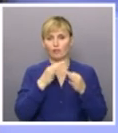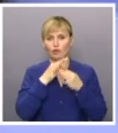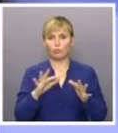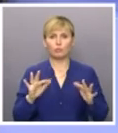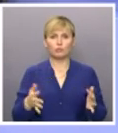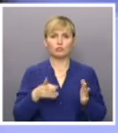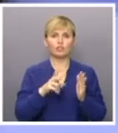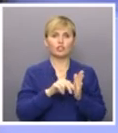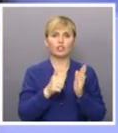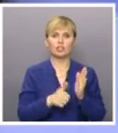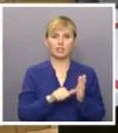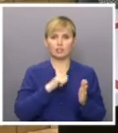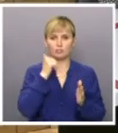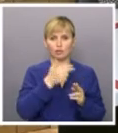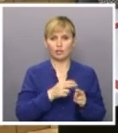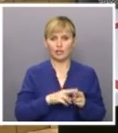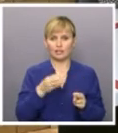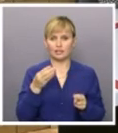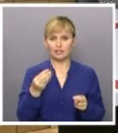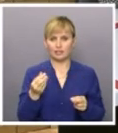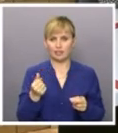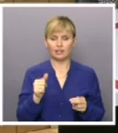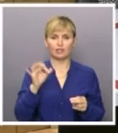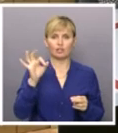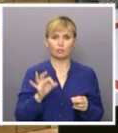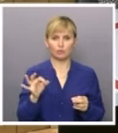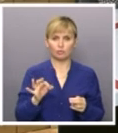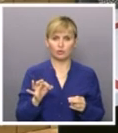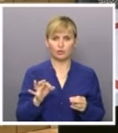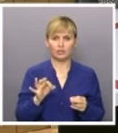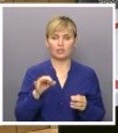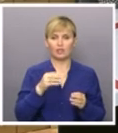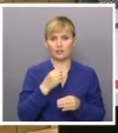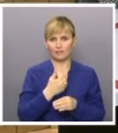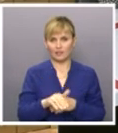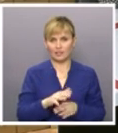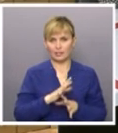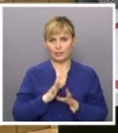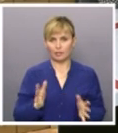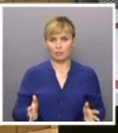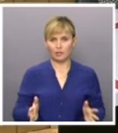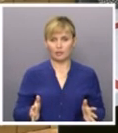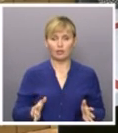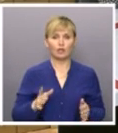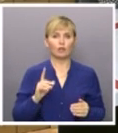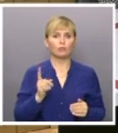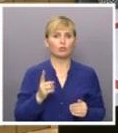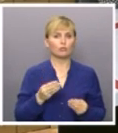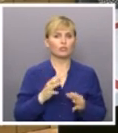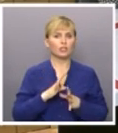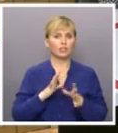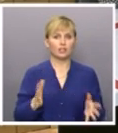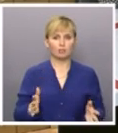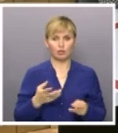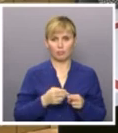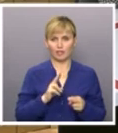в 2016 году эти деньги на субсидирование содержания племенного стада выделены не были. А почему они не были выделены? Ну, может быть, потому